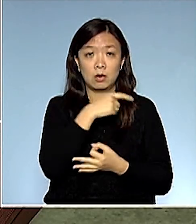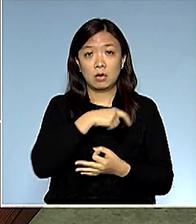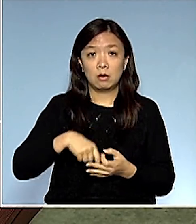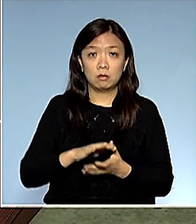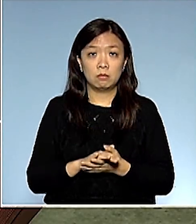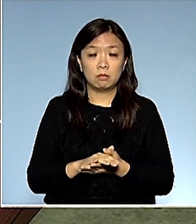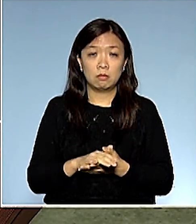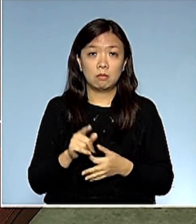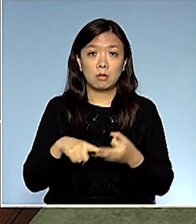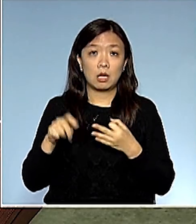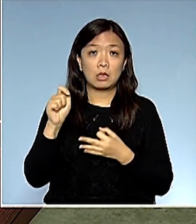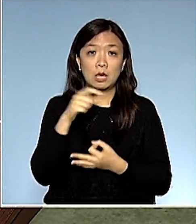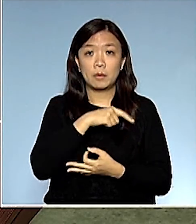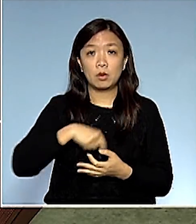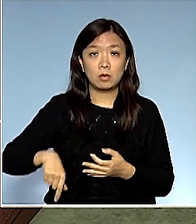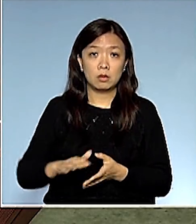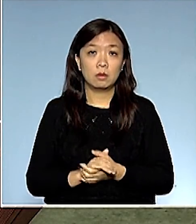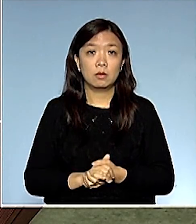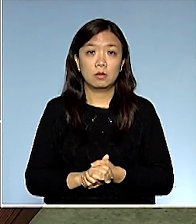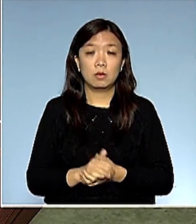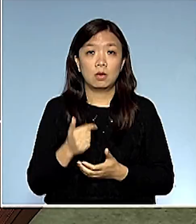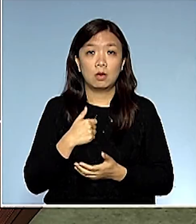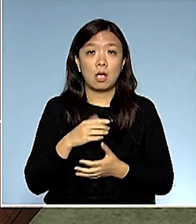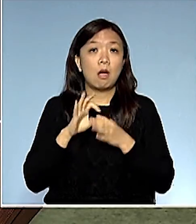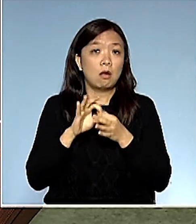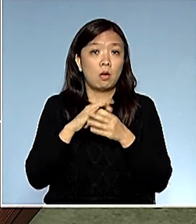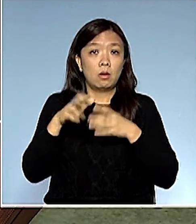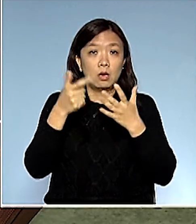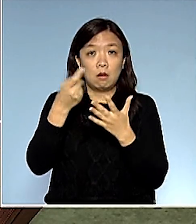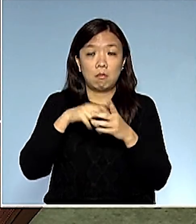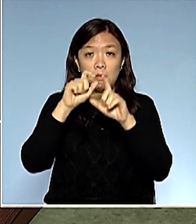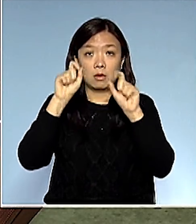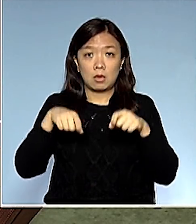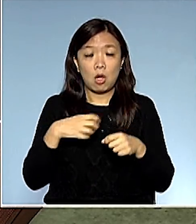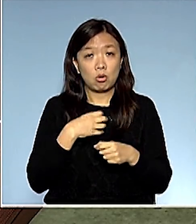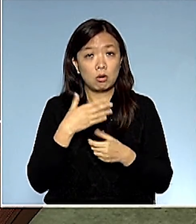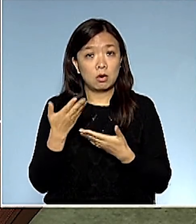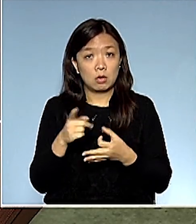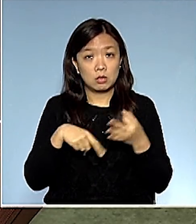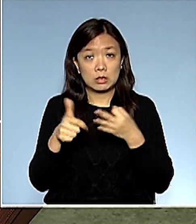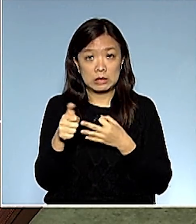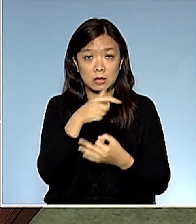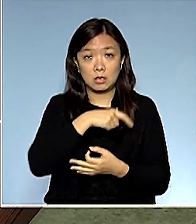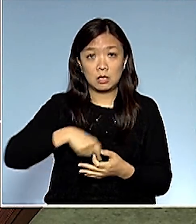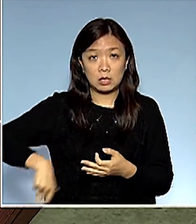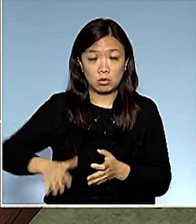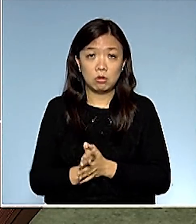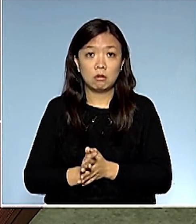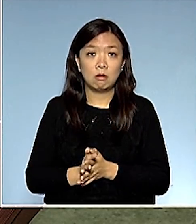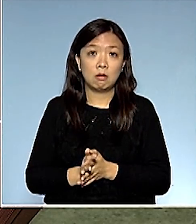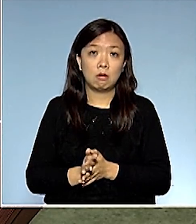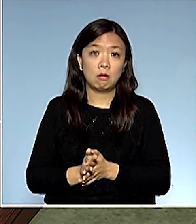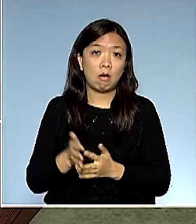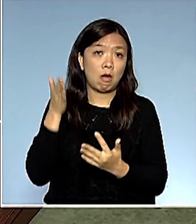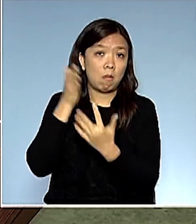員。 主席，剛才我都是規程問題，我覺得剛才謝偉俊議員就冒犯了所有大律師，